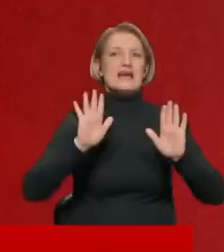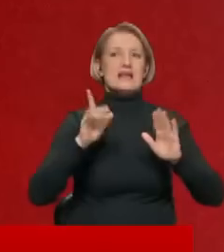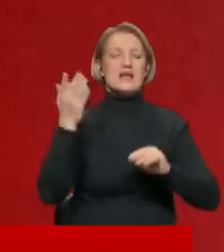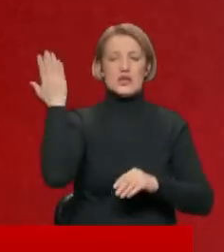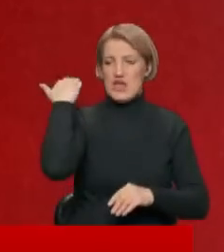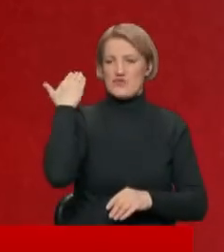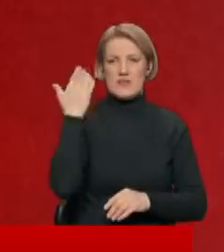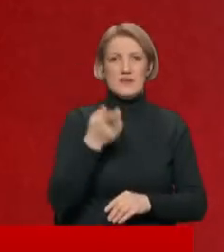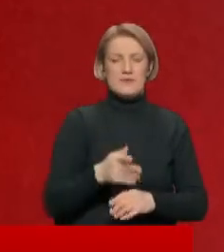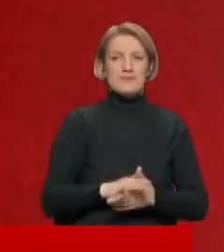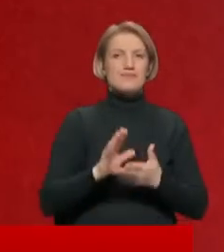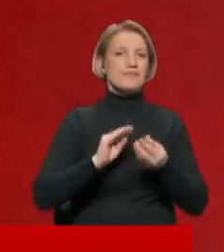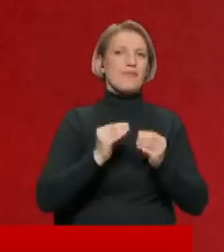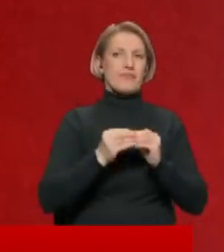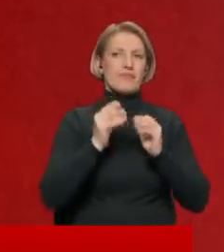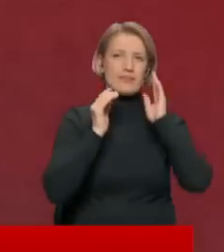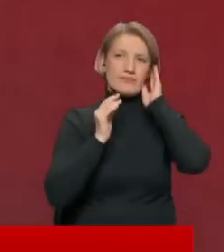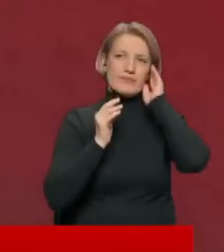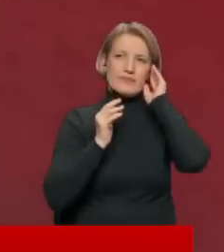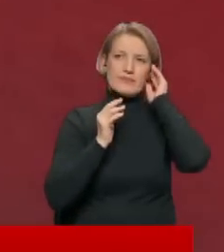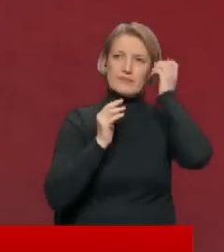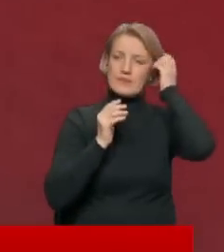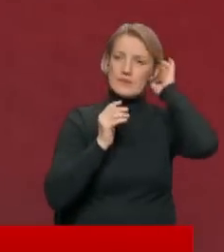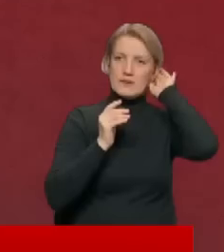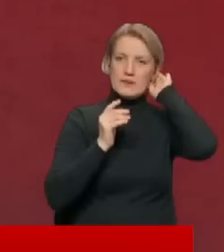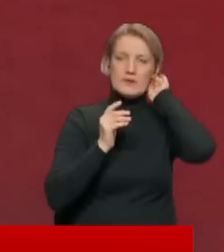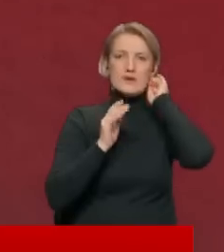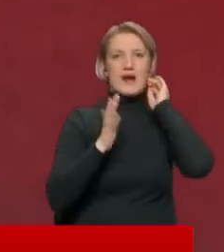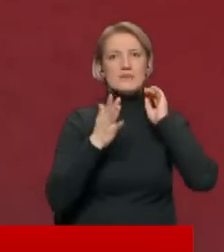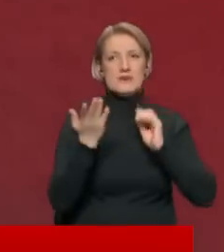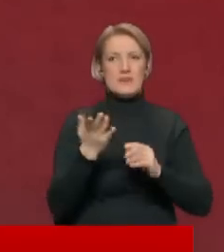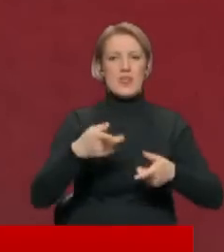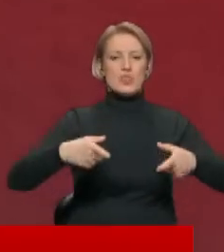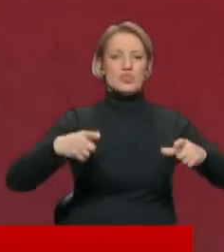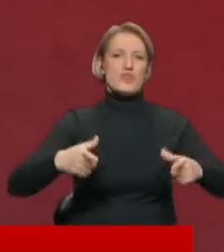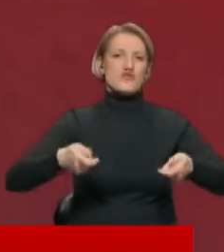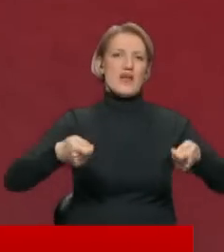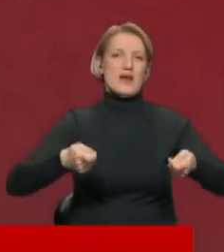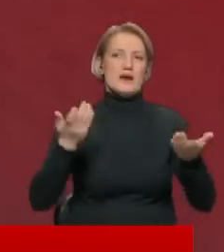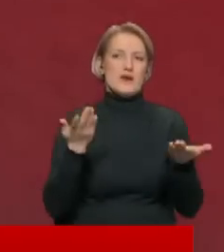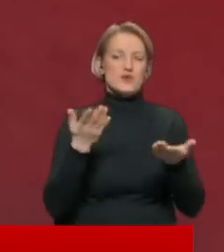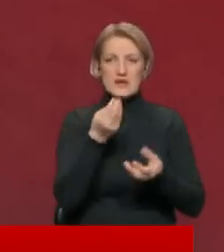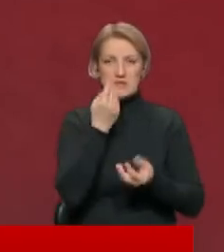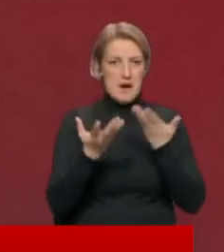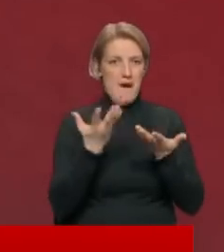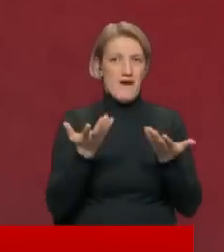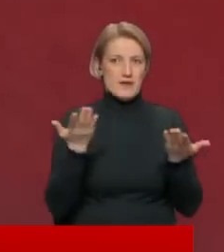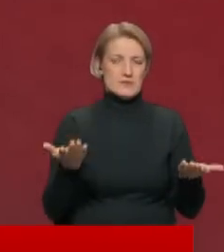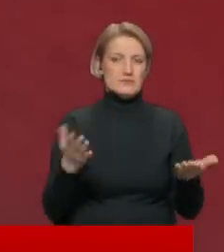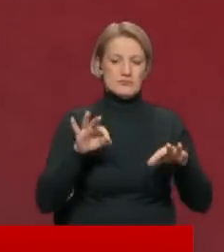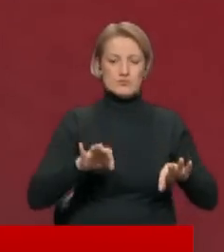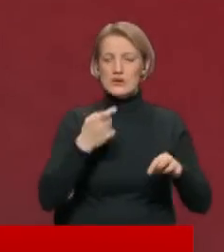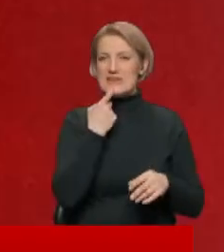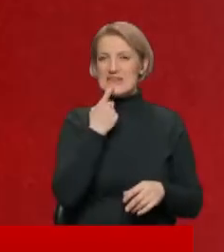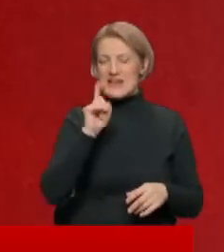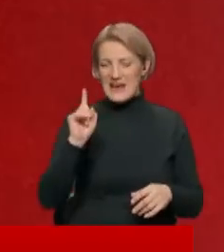geçenlerde bu galiba galiba değil Elbette tencere meselesi tencere doluyor ama tencere Bu